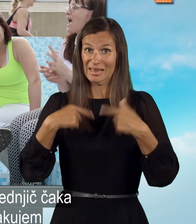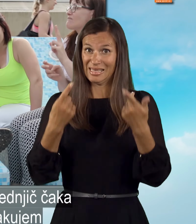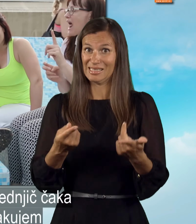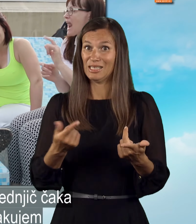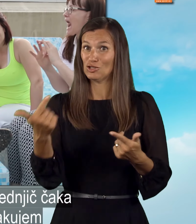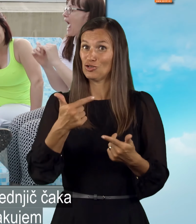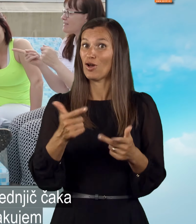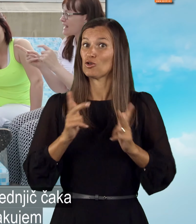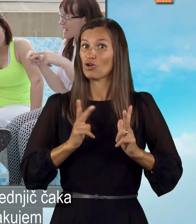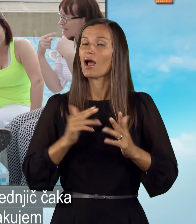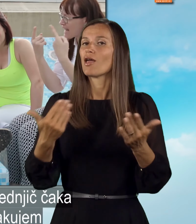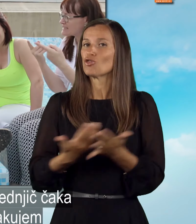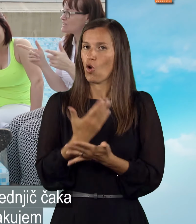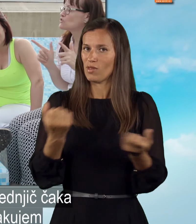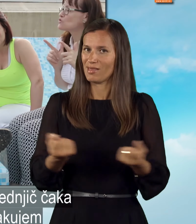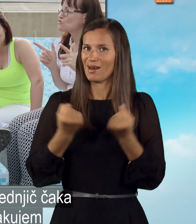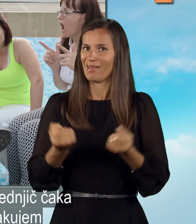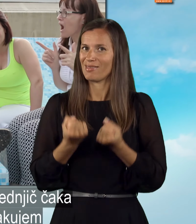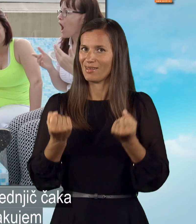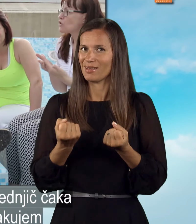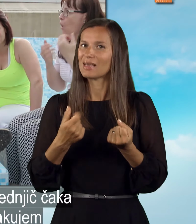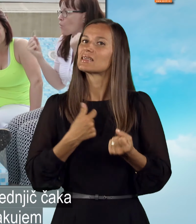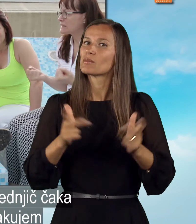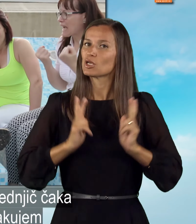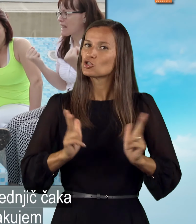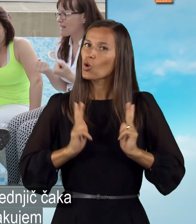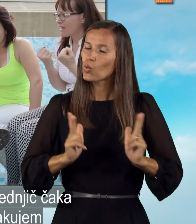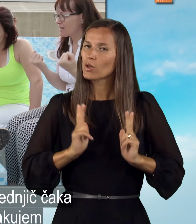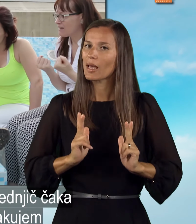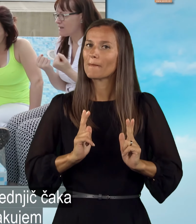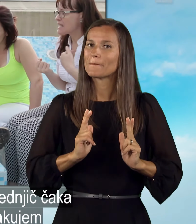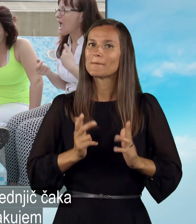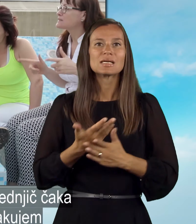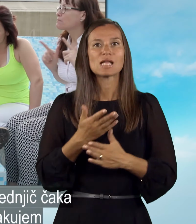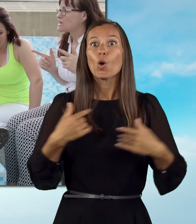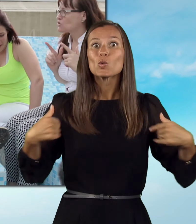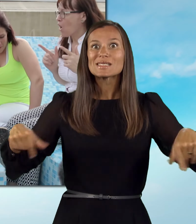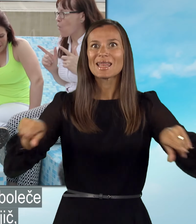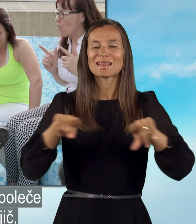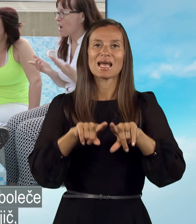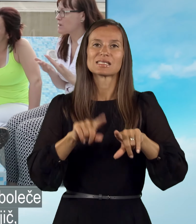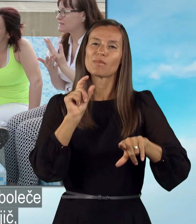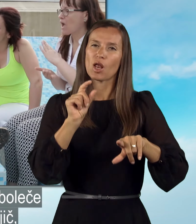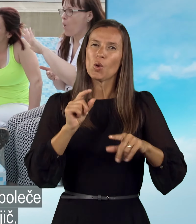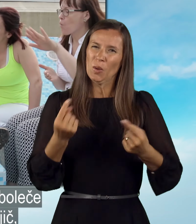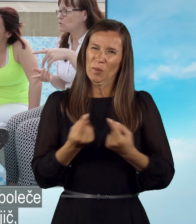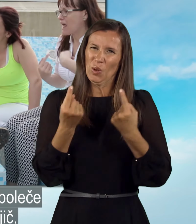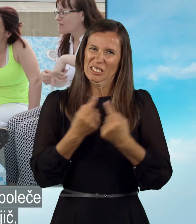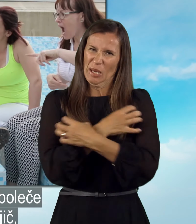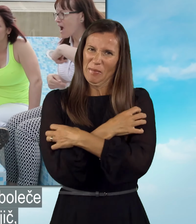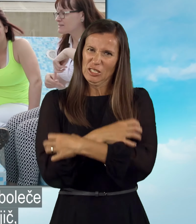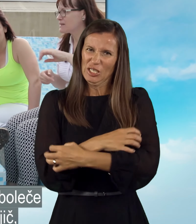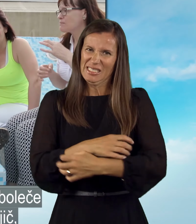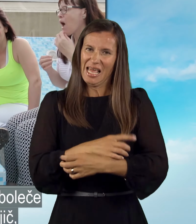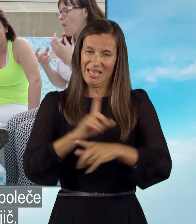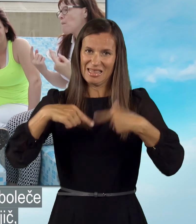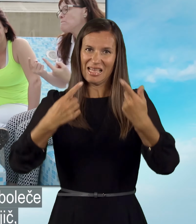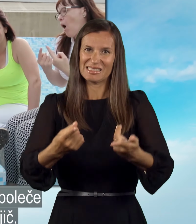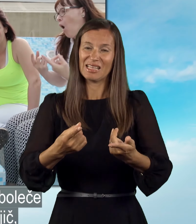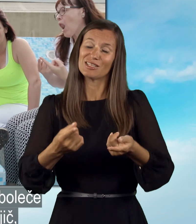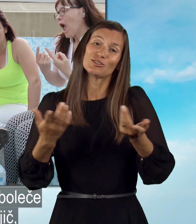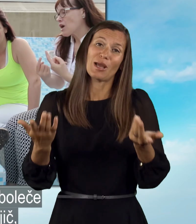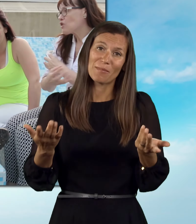Valerijo in Andreja naslednji čaka nov trening. Jaz pričakujem za vse nas malo boleče